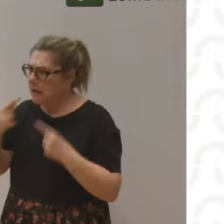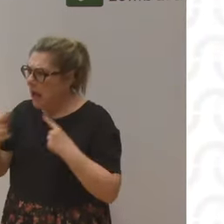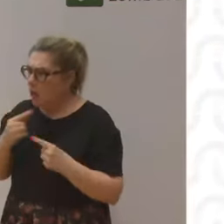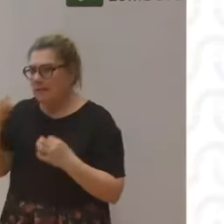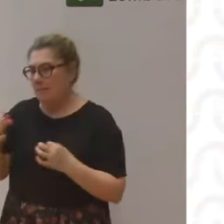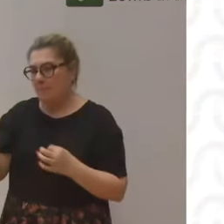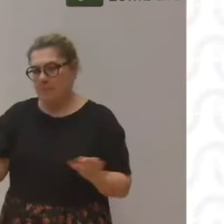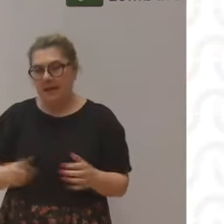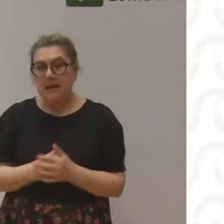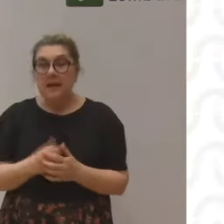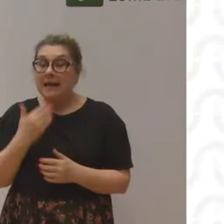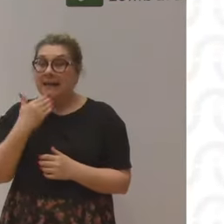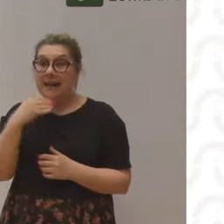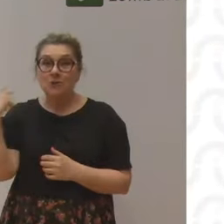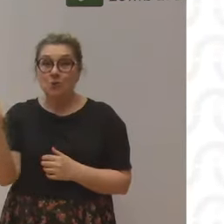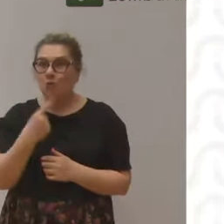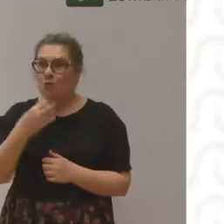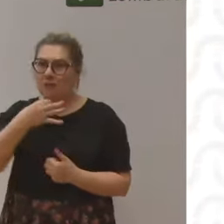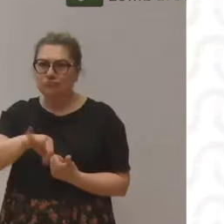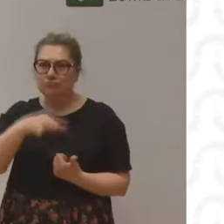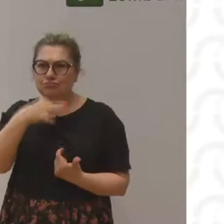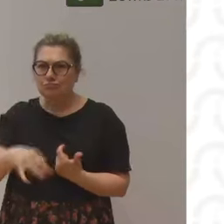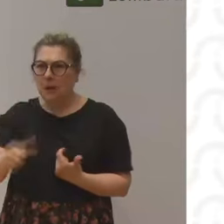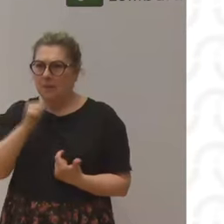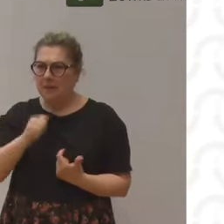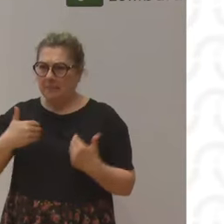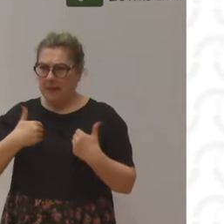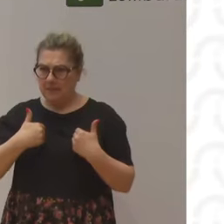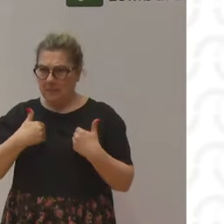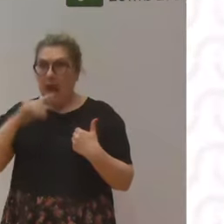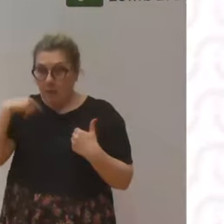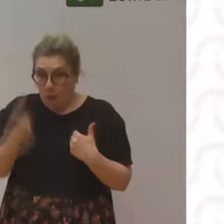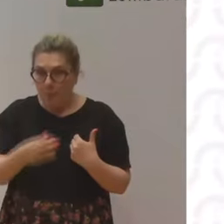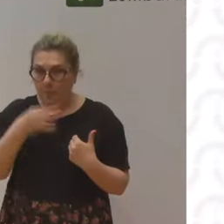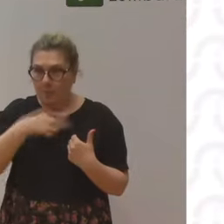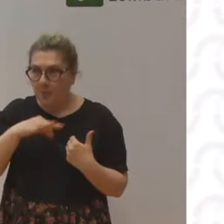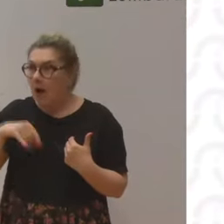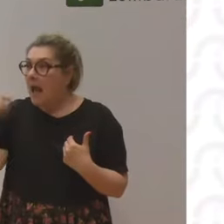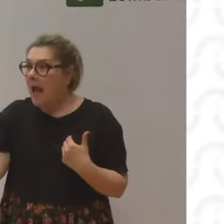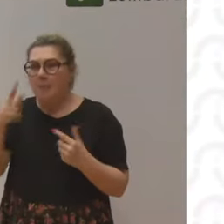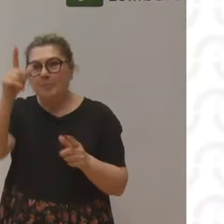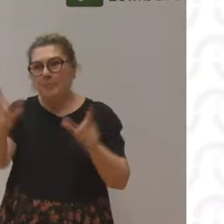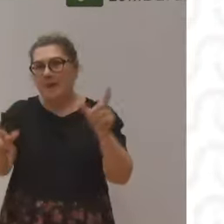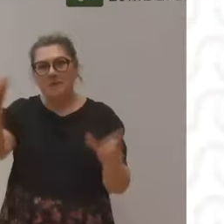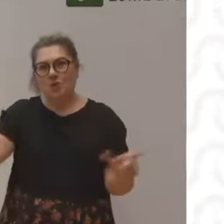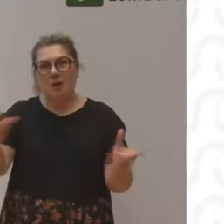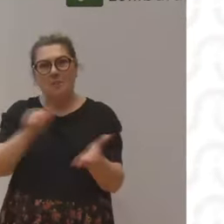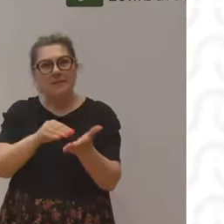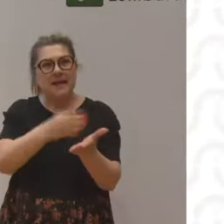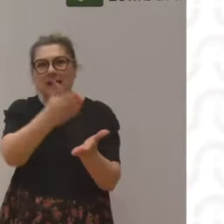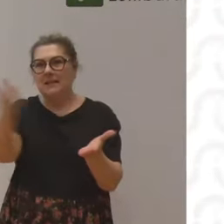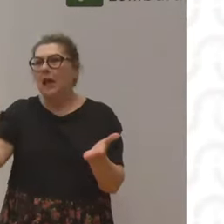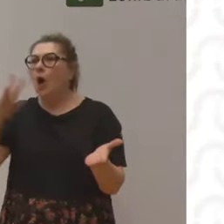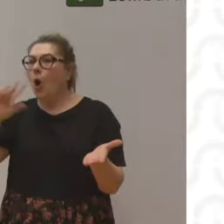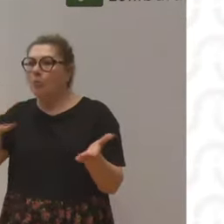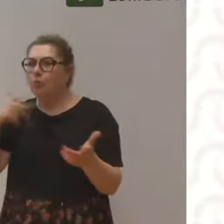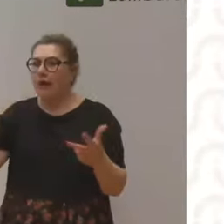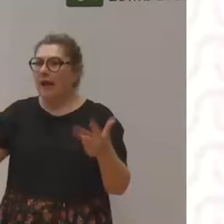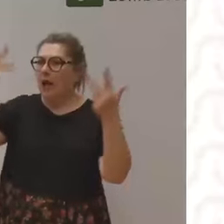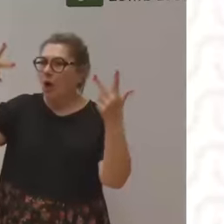Ringrazio tutti i relatori che mi hanno preceduto, che mi seguiranno, e poi tutte le persone che sono presenti o collegate in